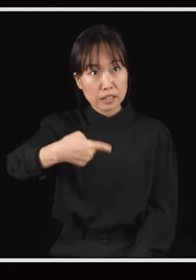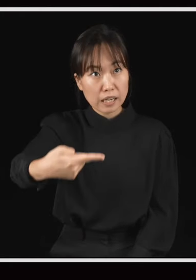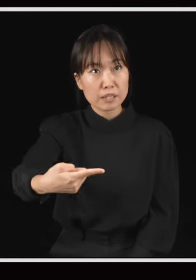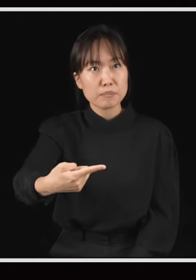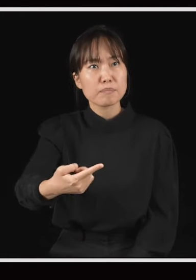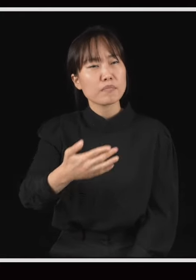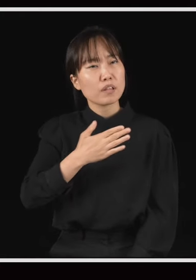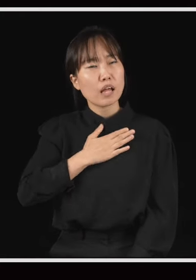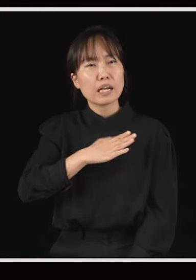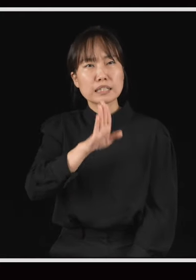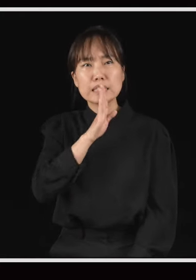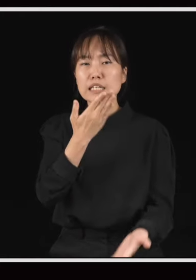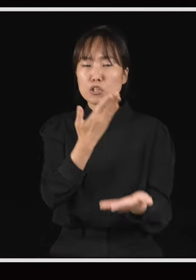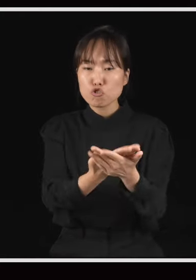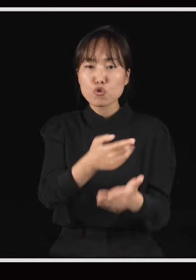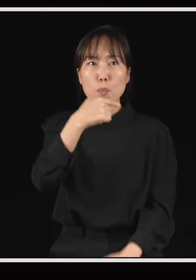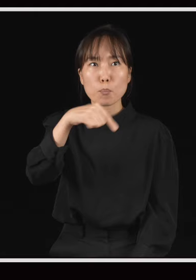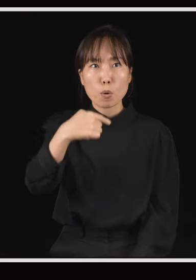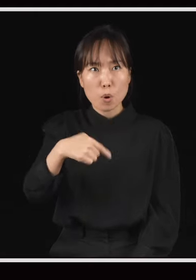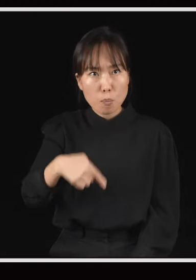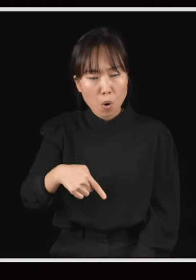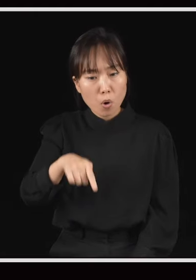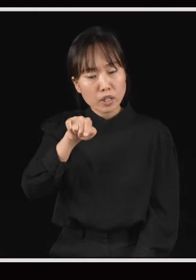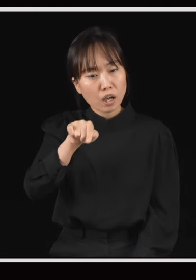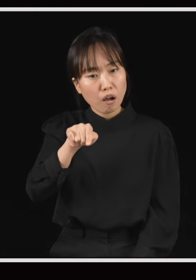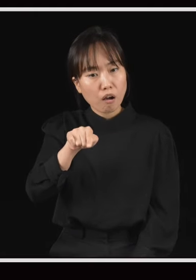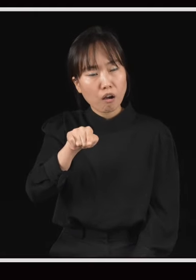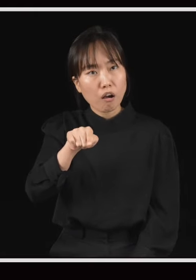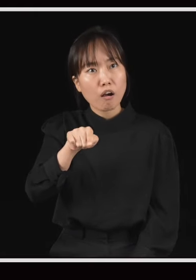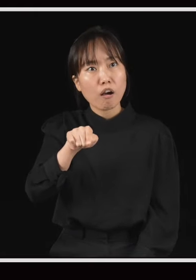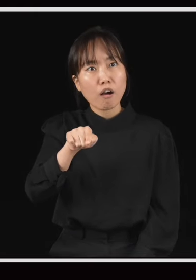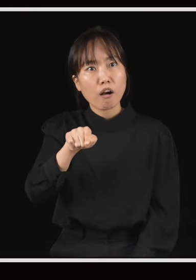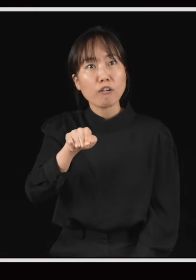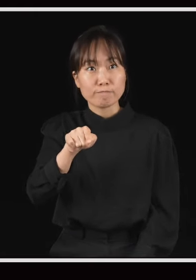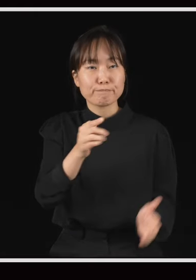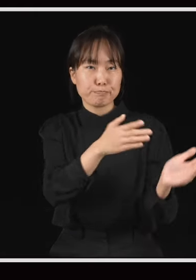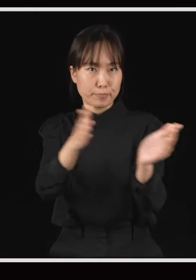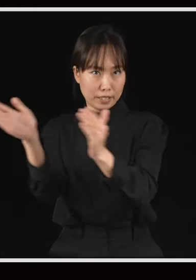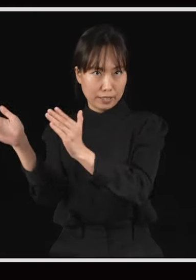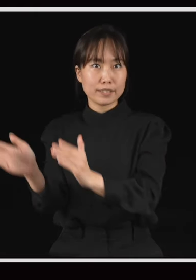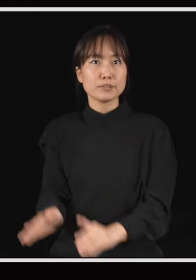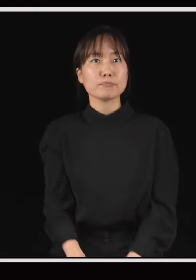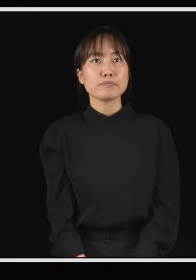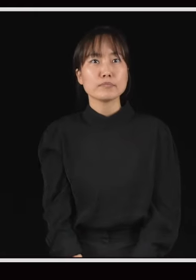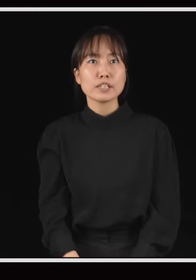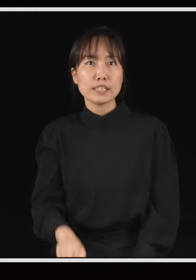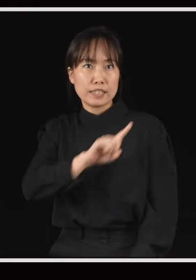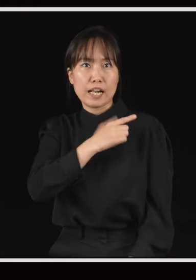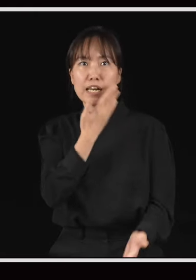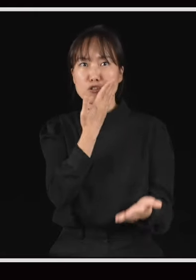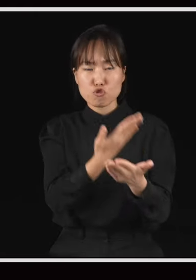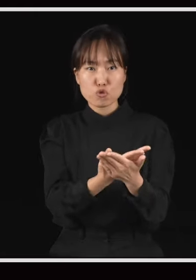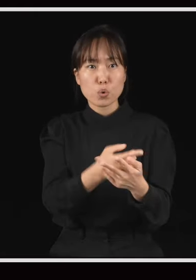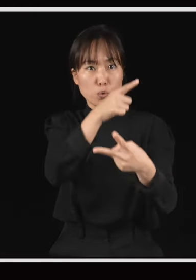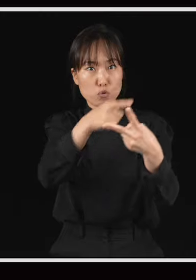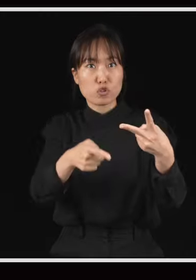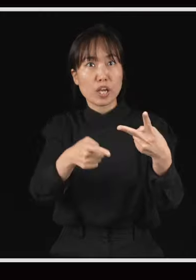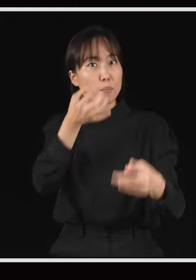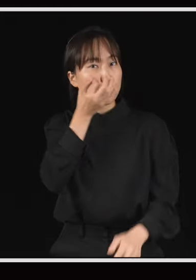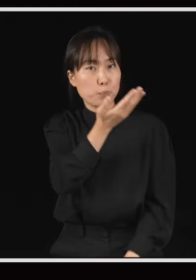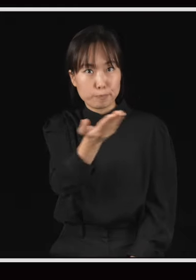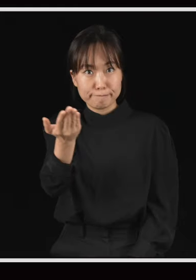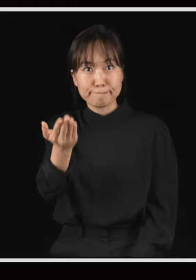자, 그다음에 이제 마지막 나에게 중요한 것들인데 이거는 대부분을 넘어가면 될 것 같고, 자, 제일 중요한 슬라이드 2개만